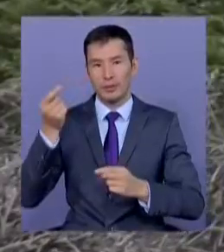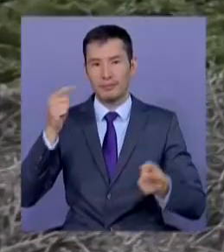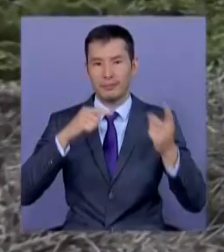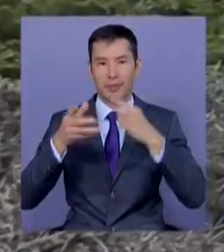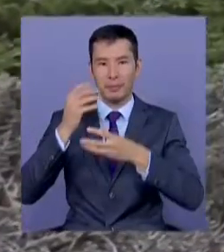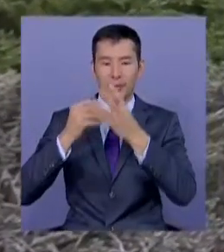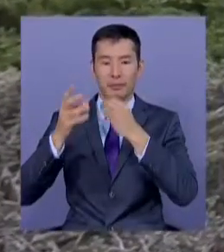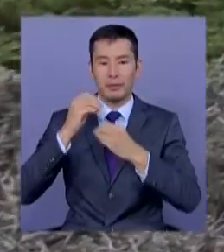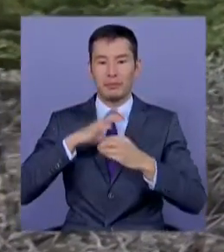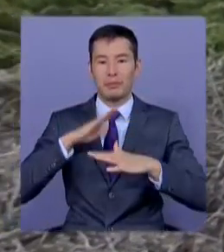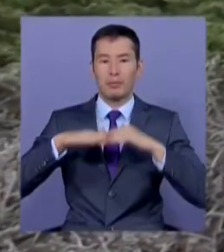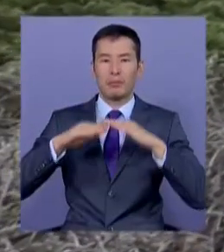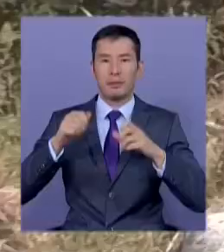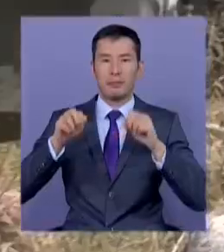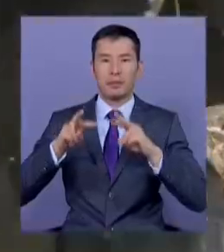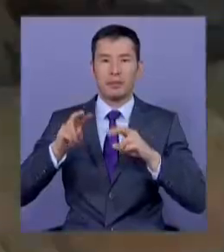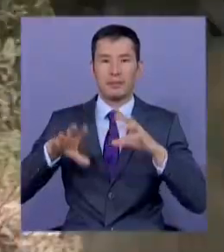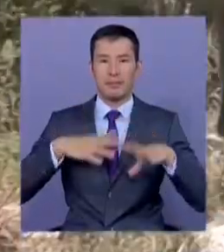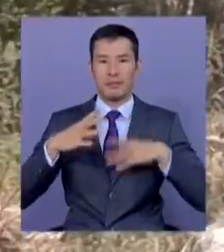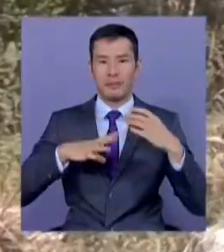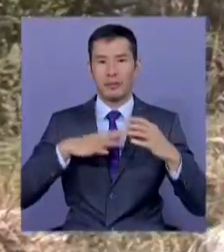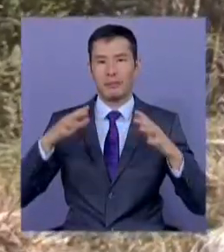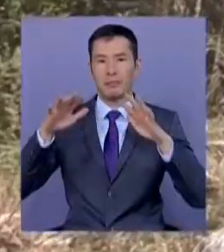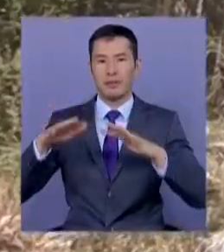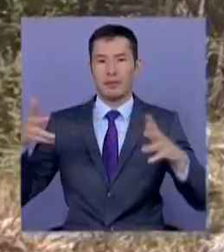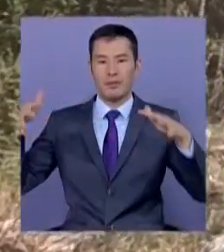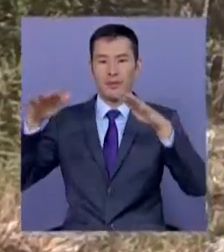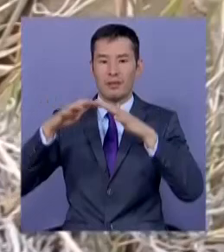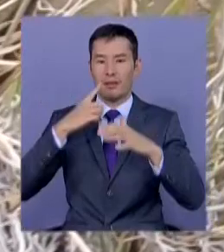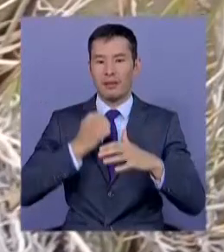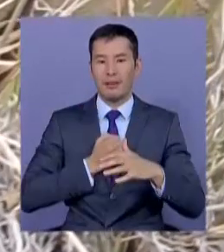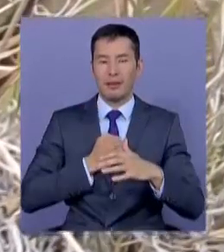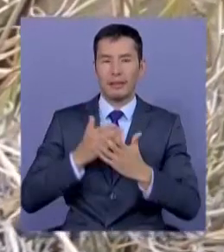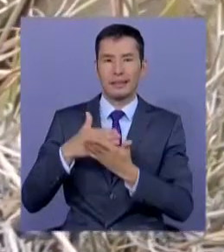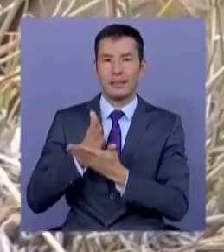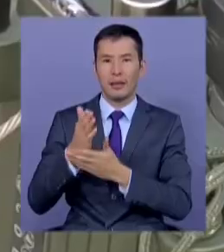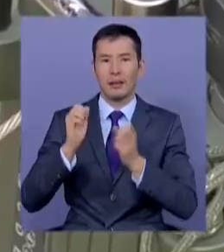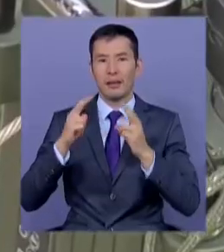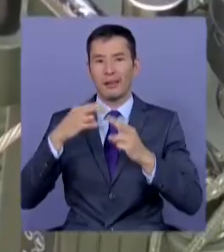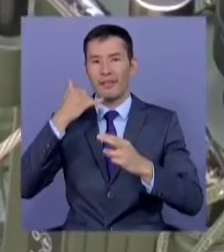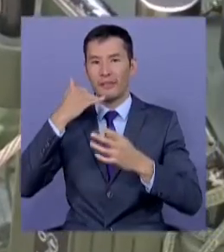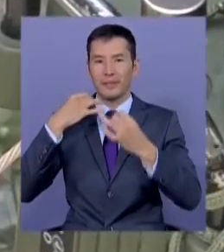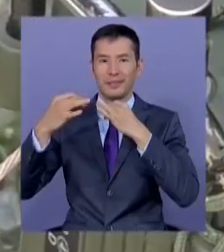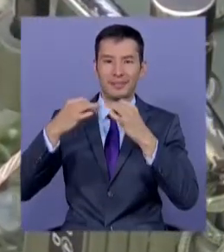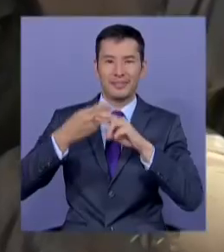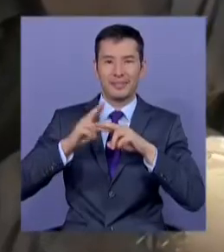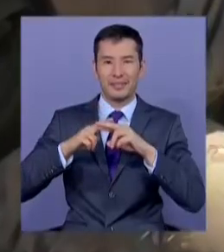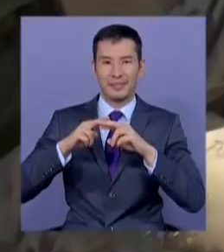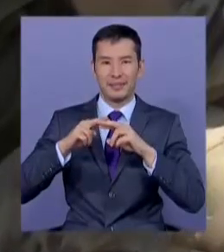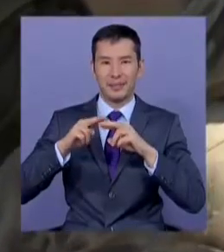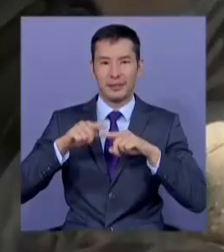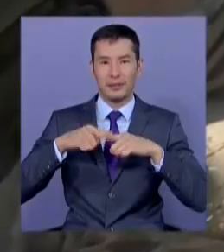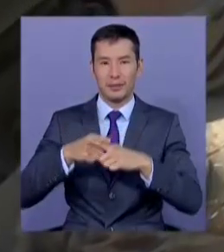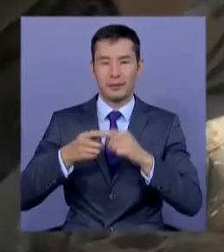таулы, тактикалық арнайы даярлық элементтерін пысықтап, әскери топография мен байланысты ұйымдастырудағы білімдерін жетілдірді.